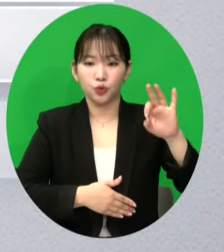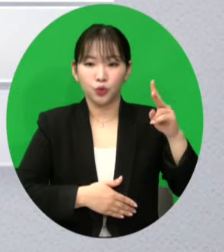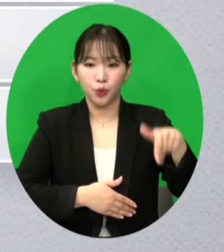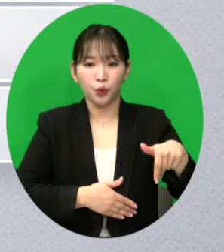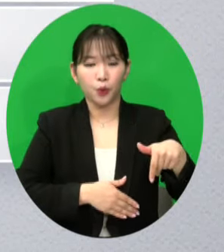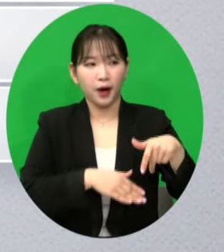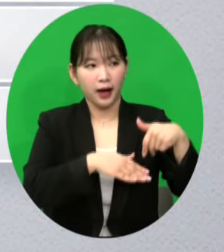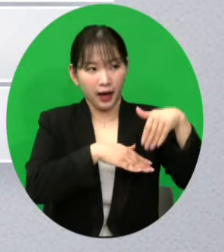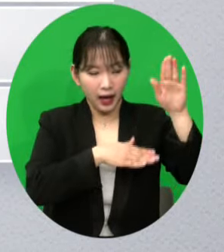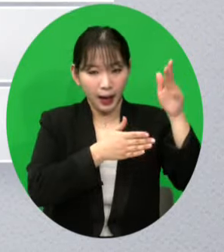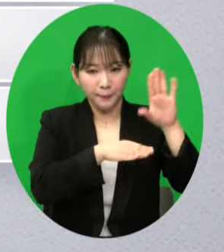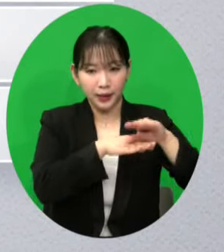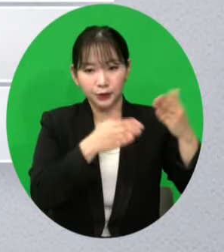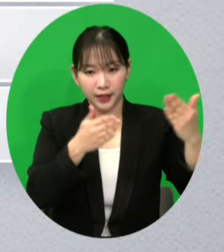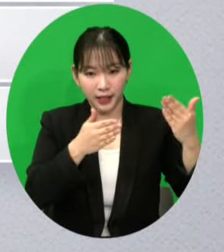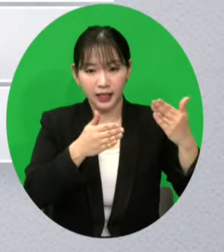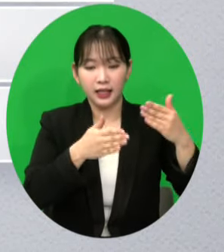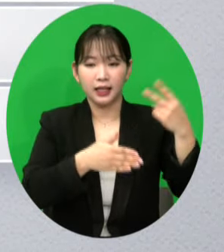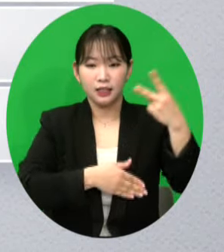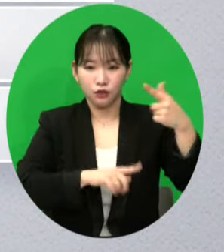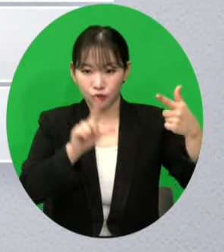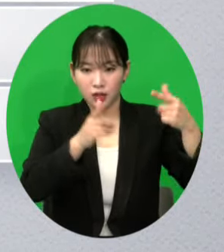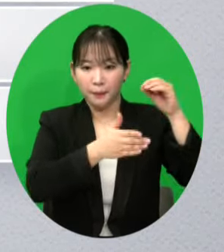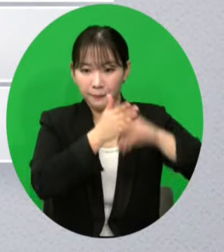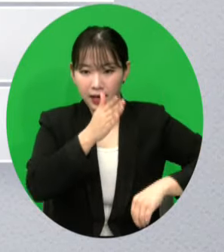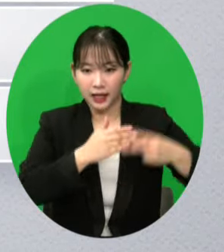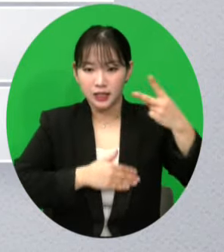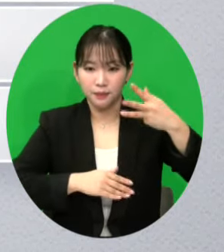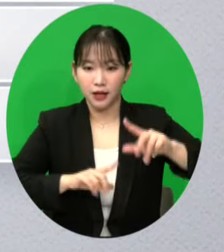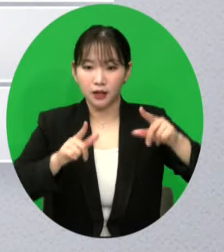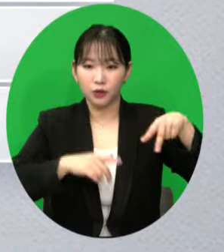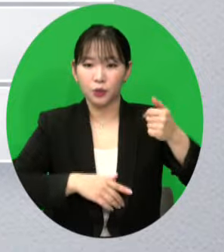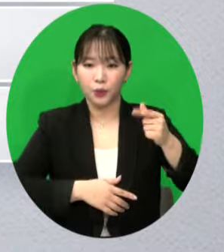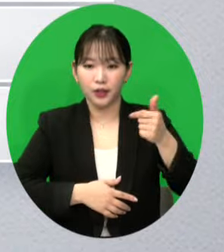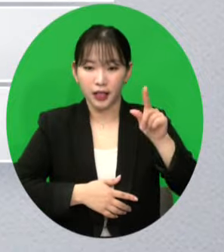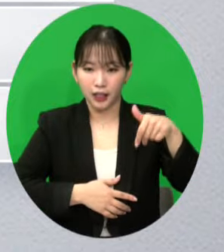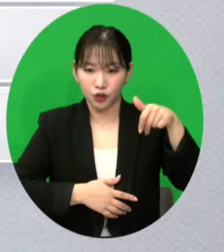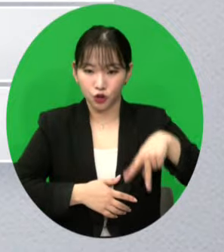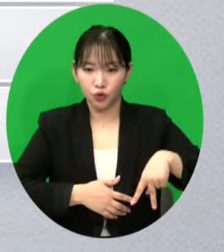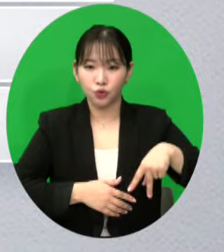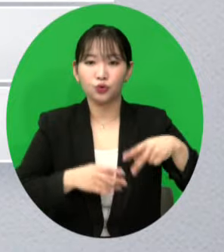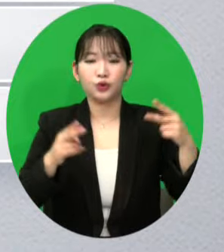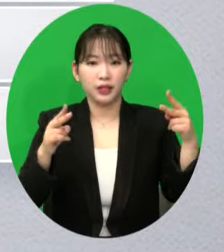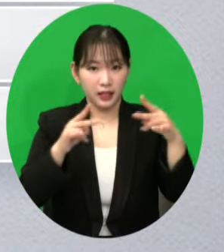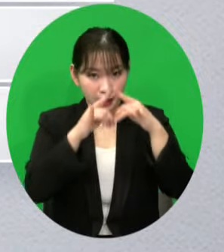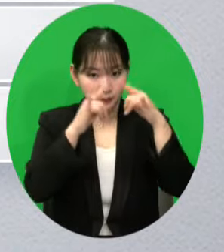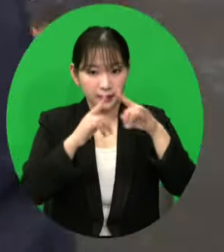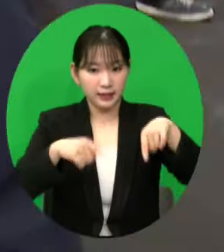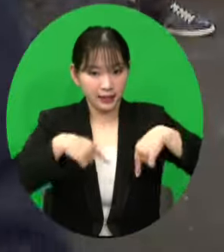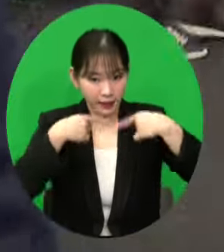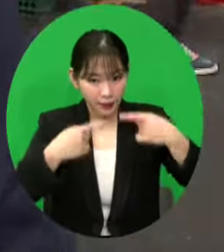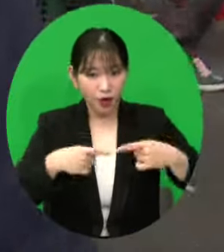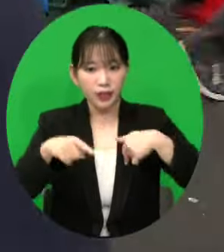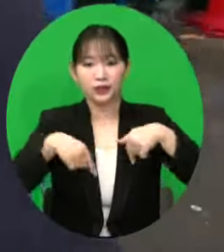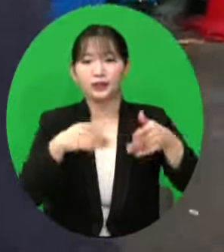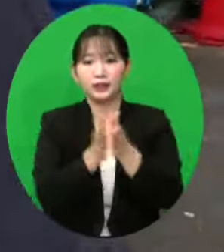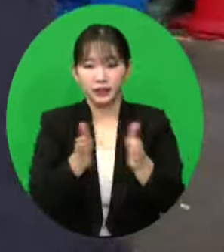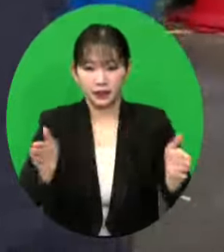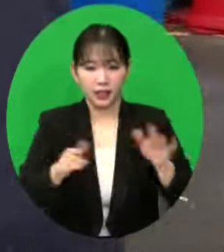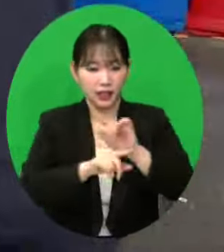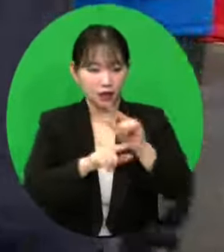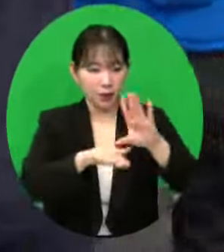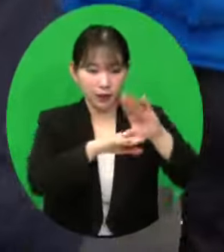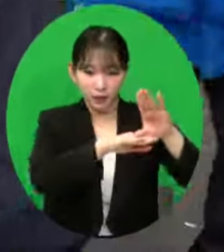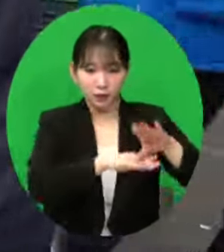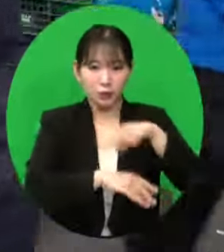거친 뒤 2006년 퇴사해 2008년 손학규 캠프에 합류하면서 정계에 입문했습니다. 각종 방송